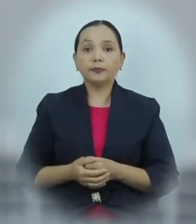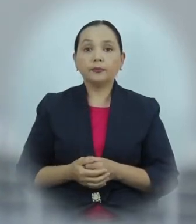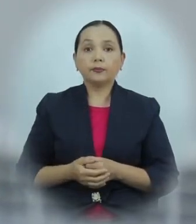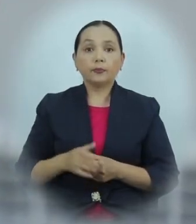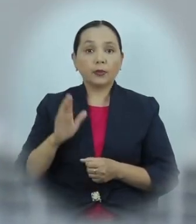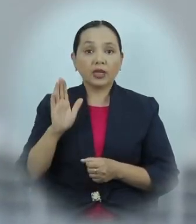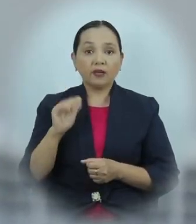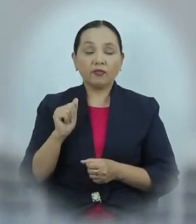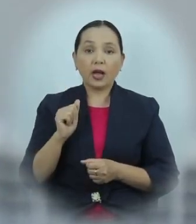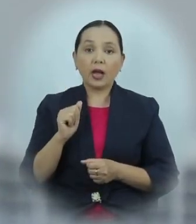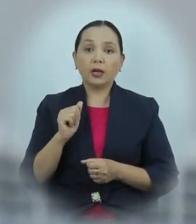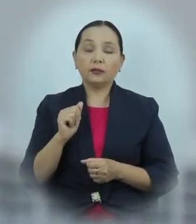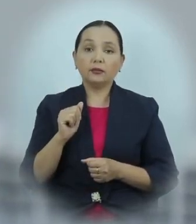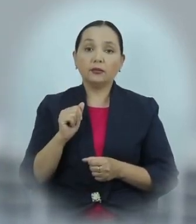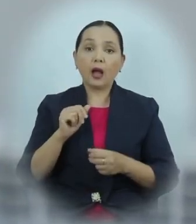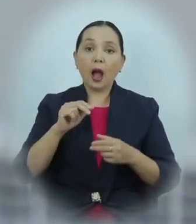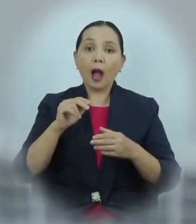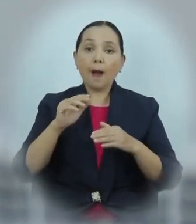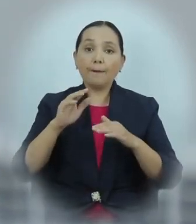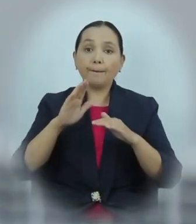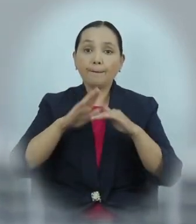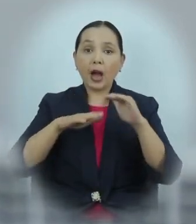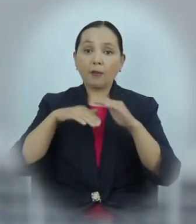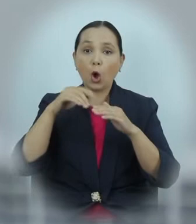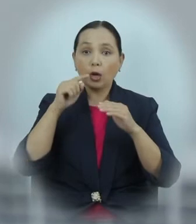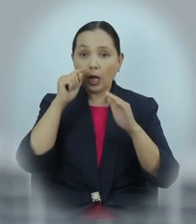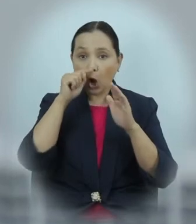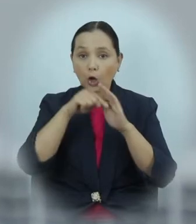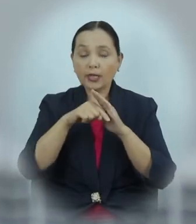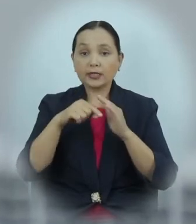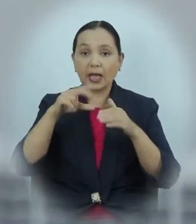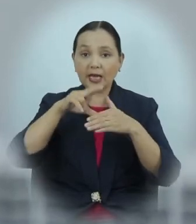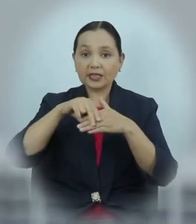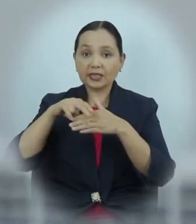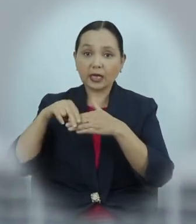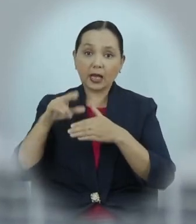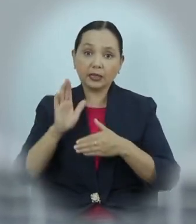va tutqich holati barmoqlar orasidan ushlanadi.